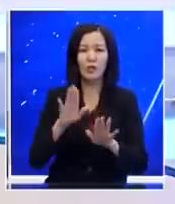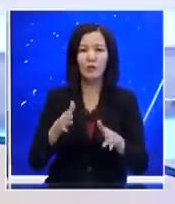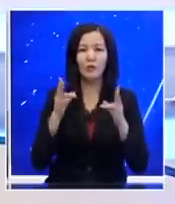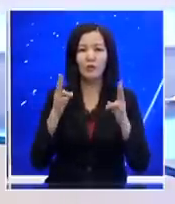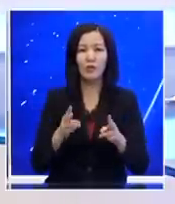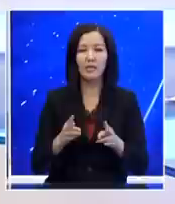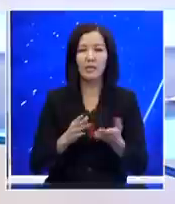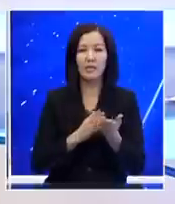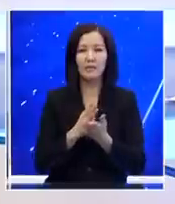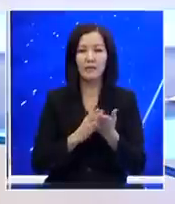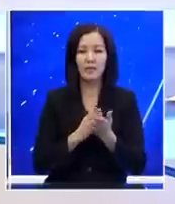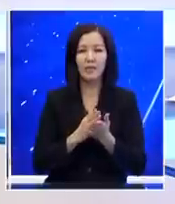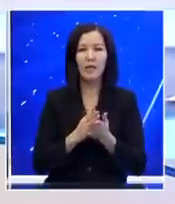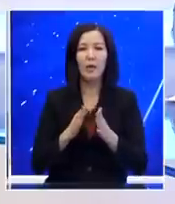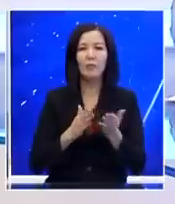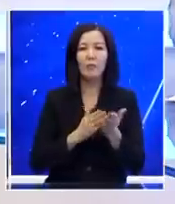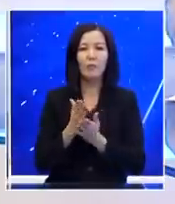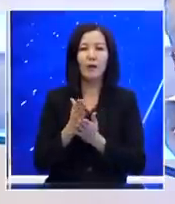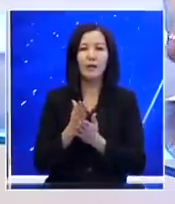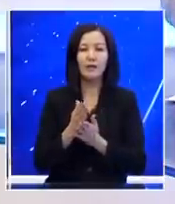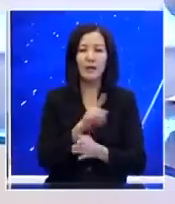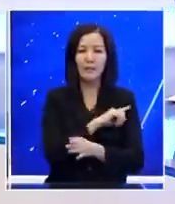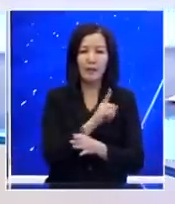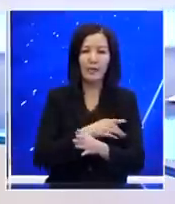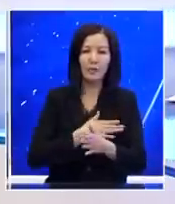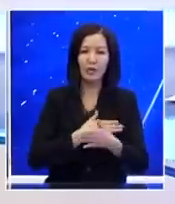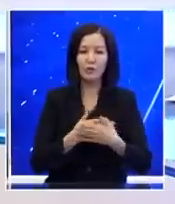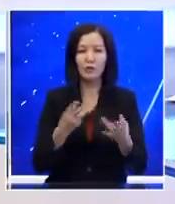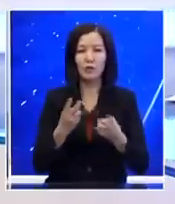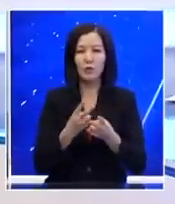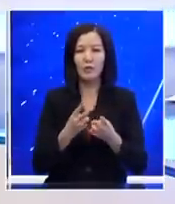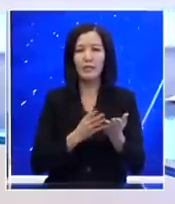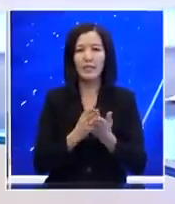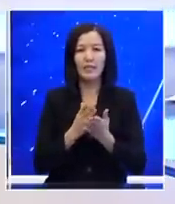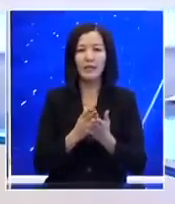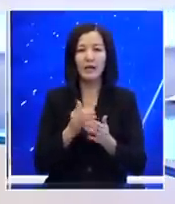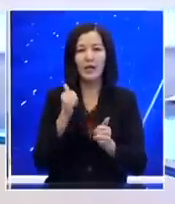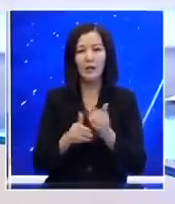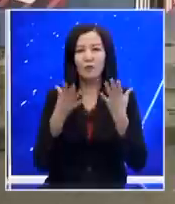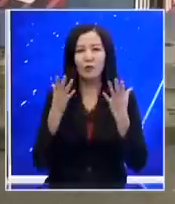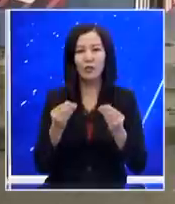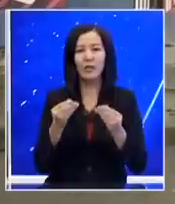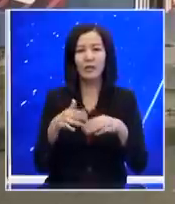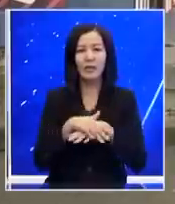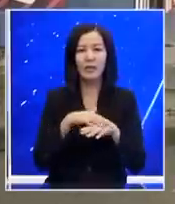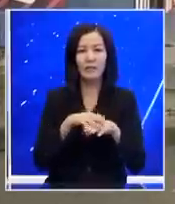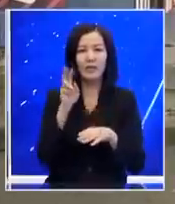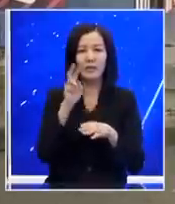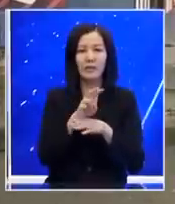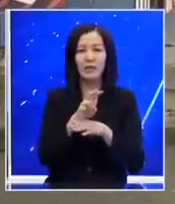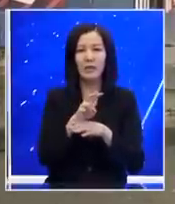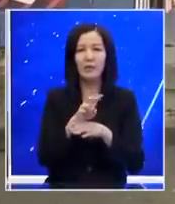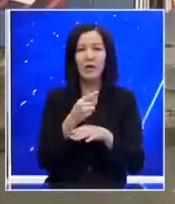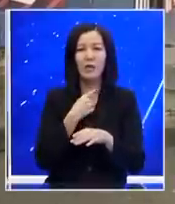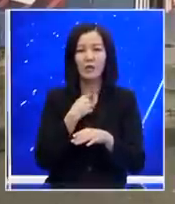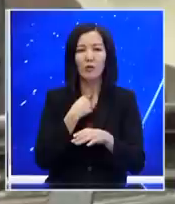жағдайлар департаменті қызметкерлері де бұл бағытқа барынша күш салуда. Саладағылар күн сайын елді мекендерді аралап жүр.